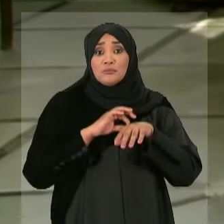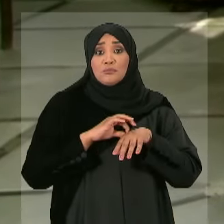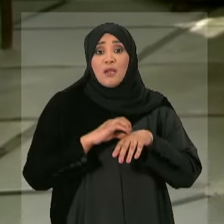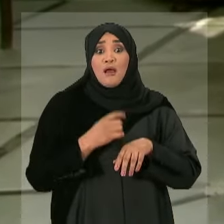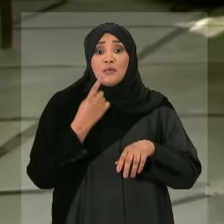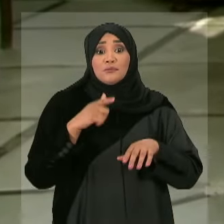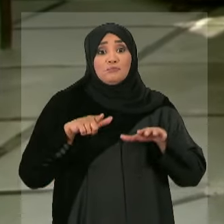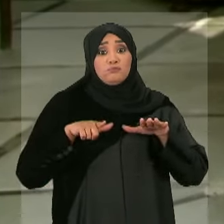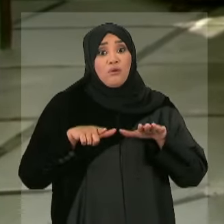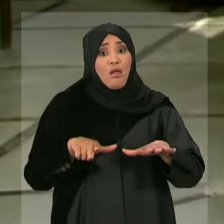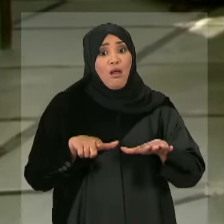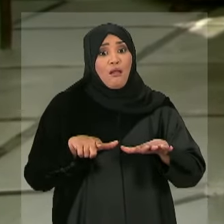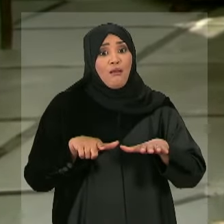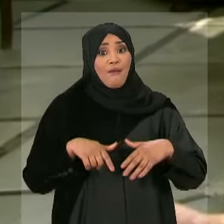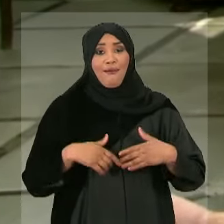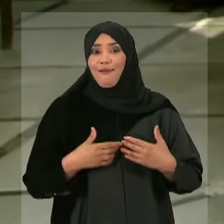أعتز